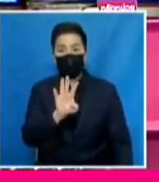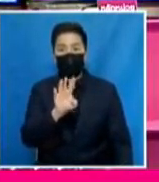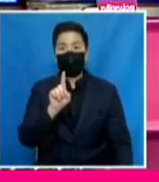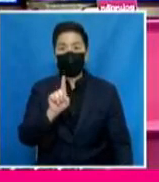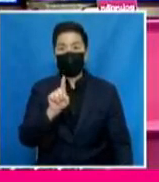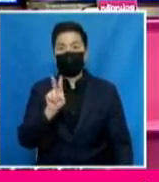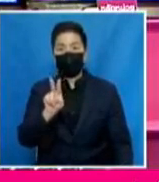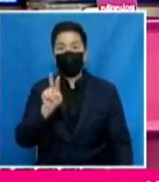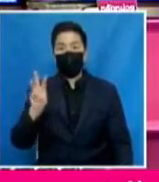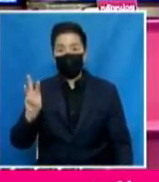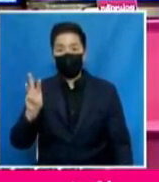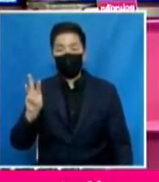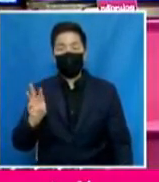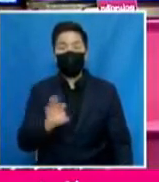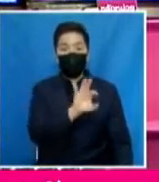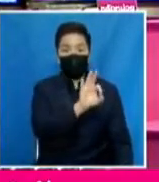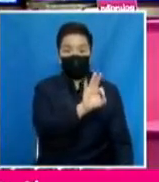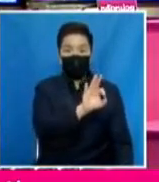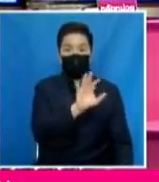9554126